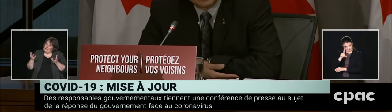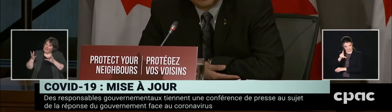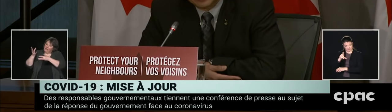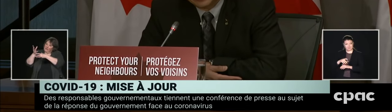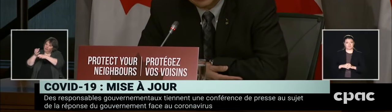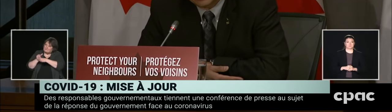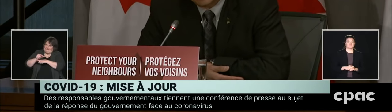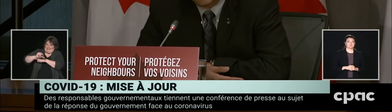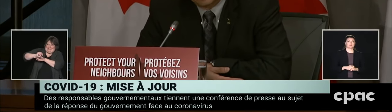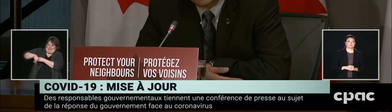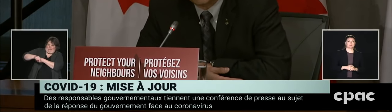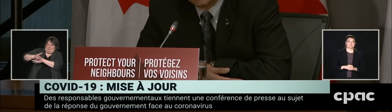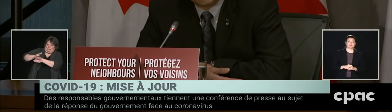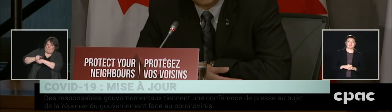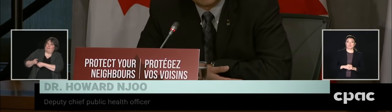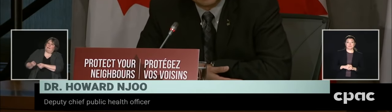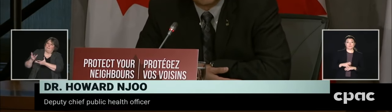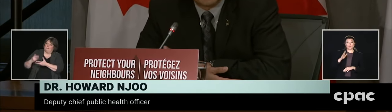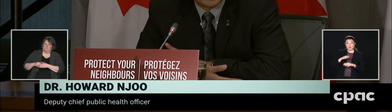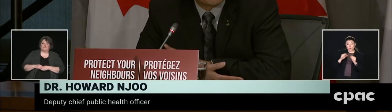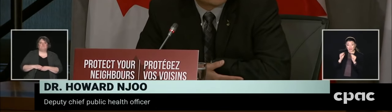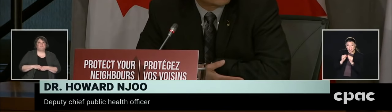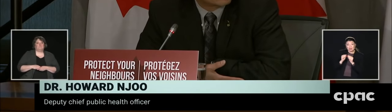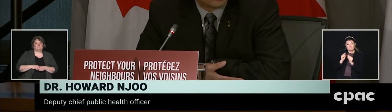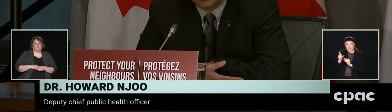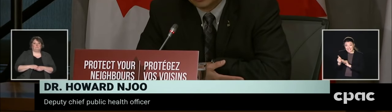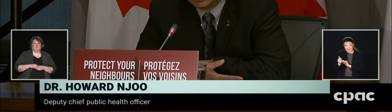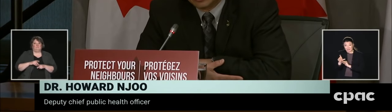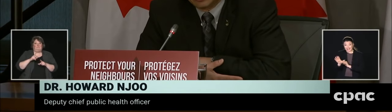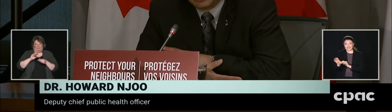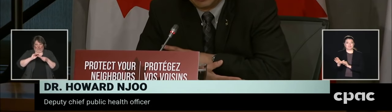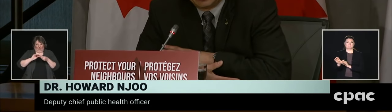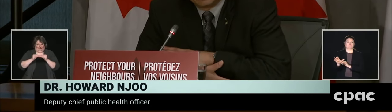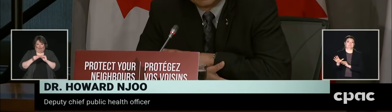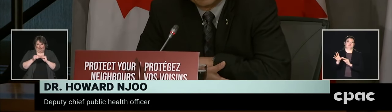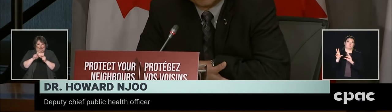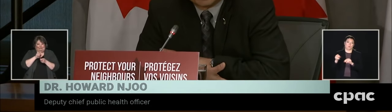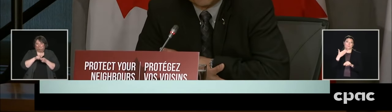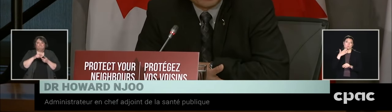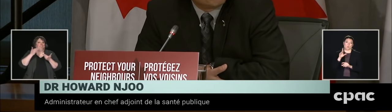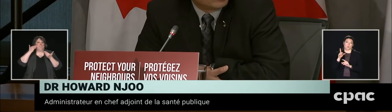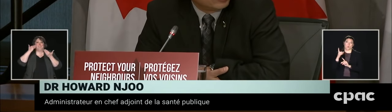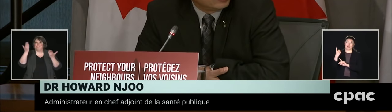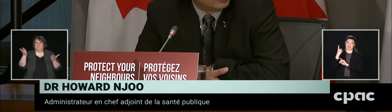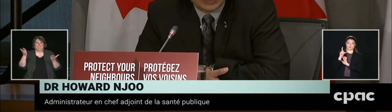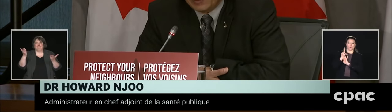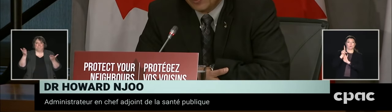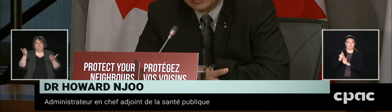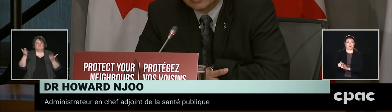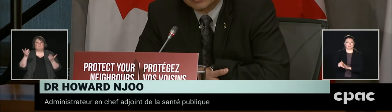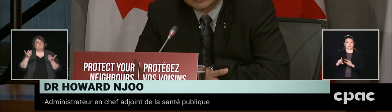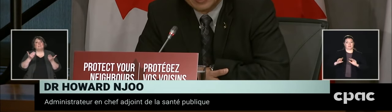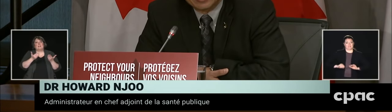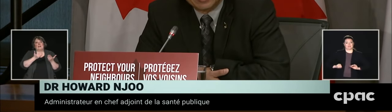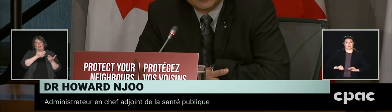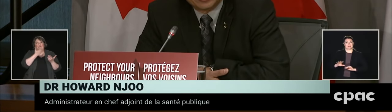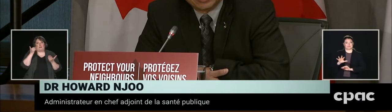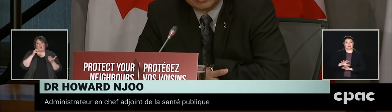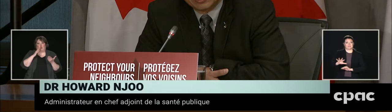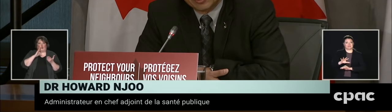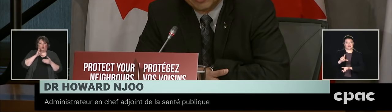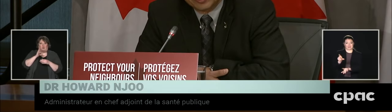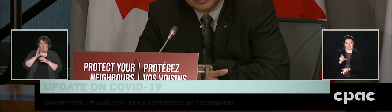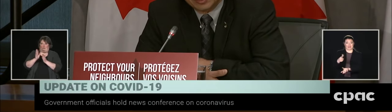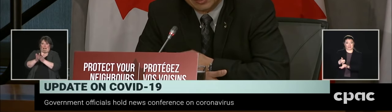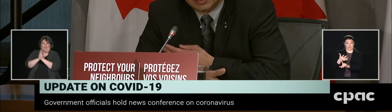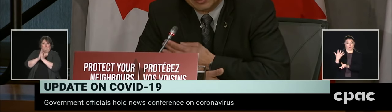peut-être c'est plus une question pour les autorités au Québec, parce que c'est eux qui reçoivent les équipements essentiels et